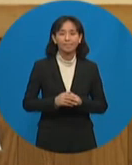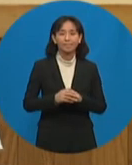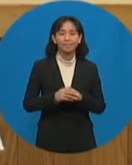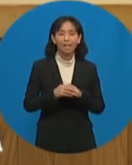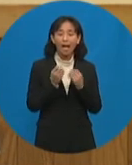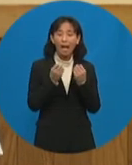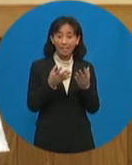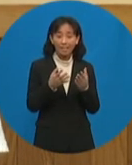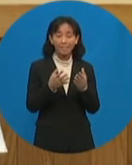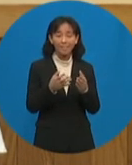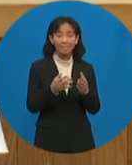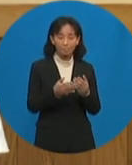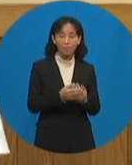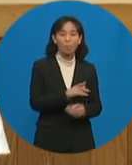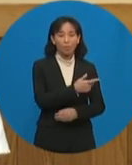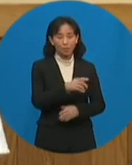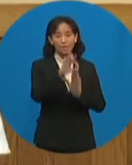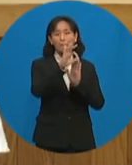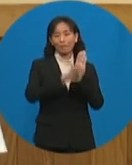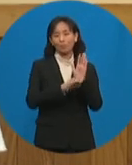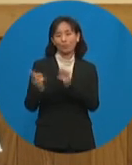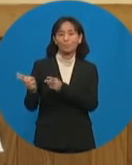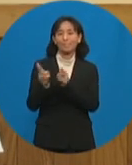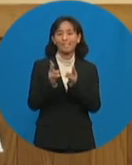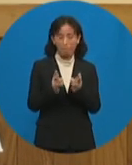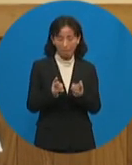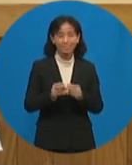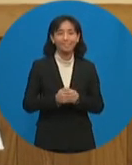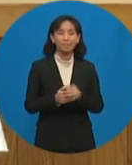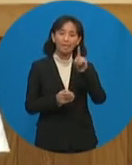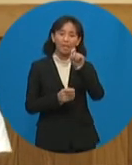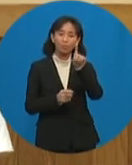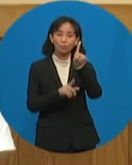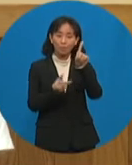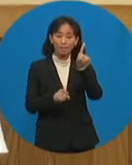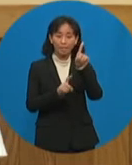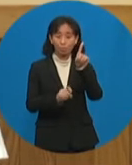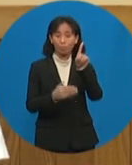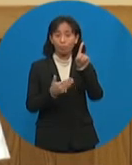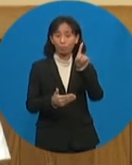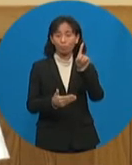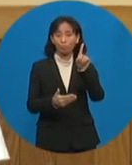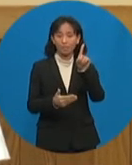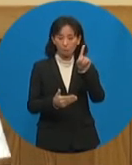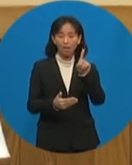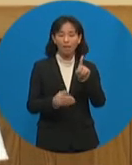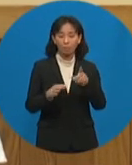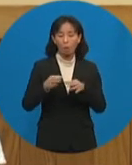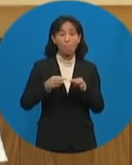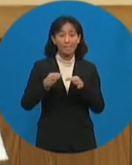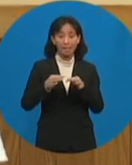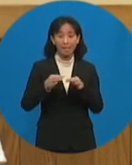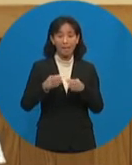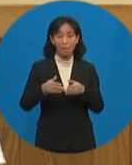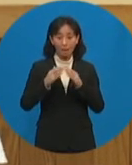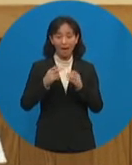した、もんじゃまで多数のメニューをご用意しております。また11月19日には、M も2周年を迎えます